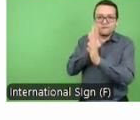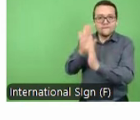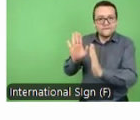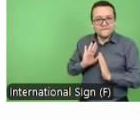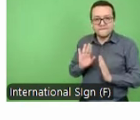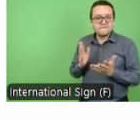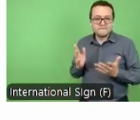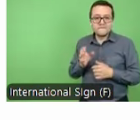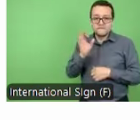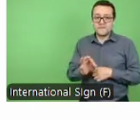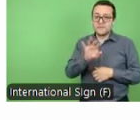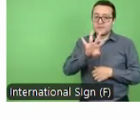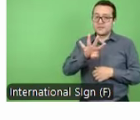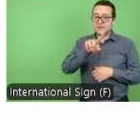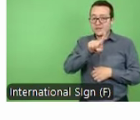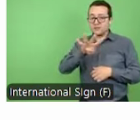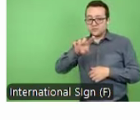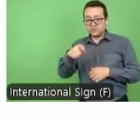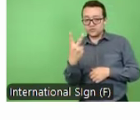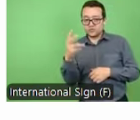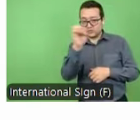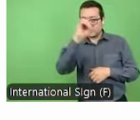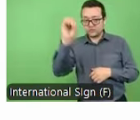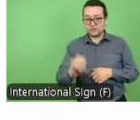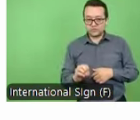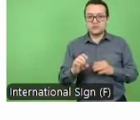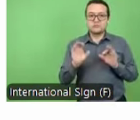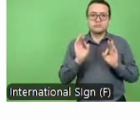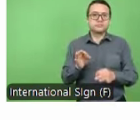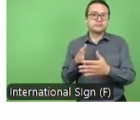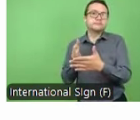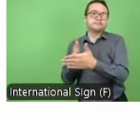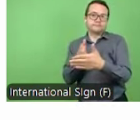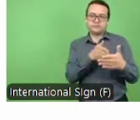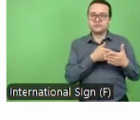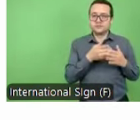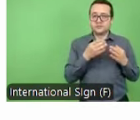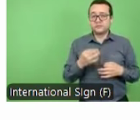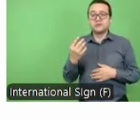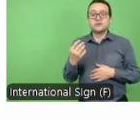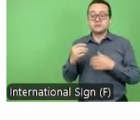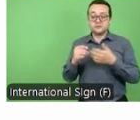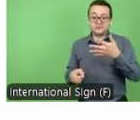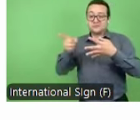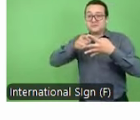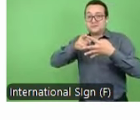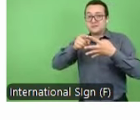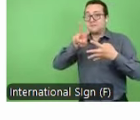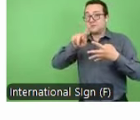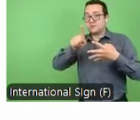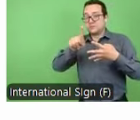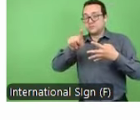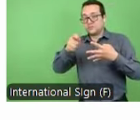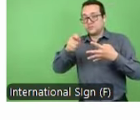personnes, juste après les obstacles organisationnels à 21,5%. Il s'agit